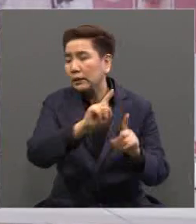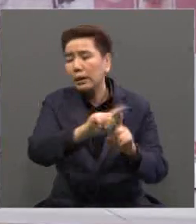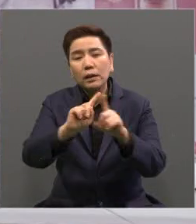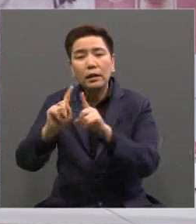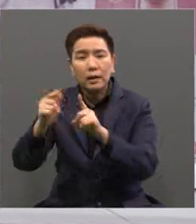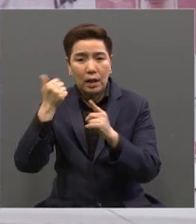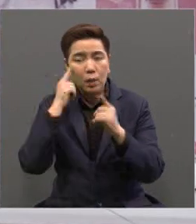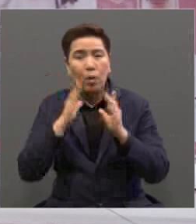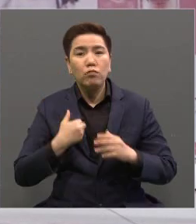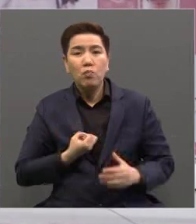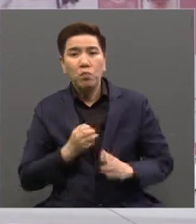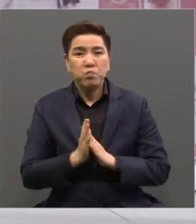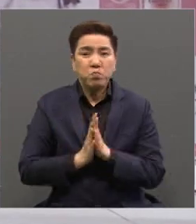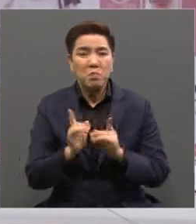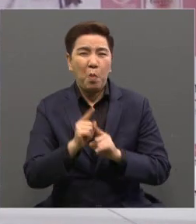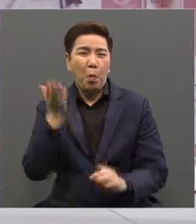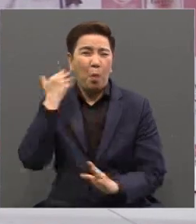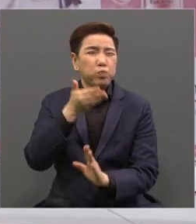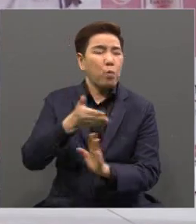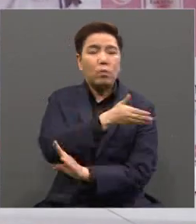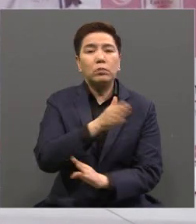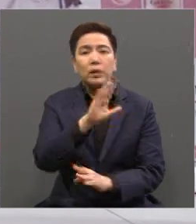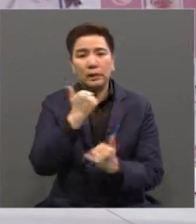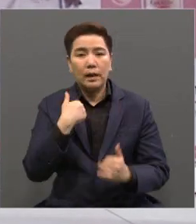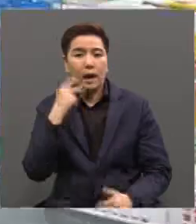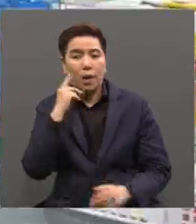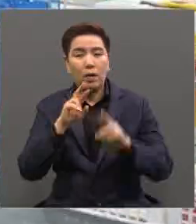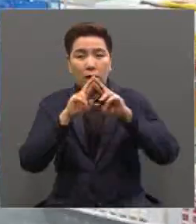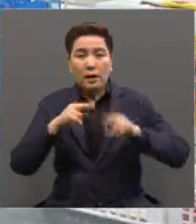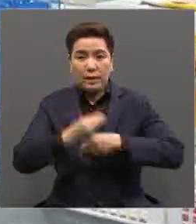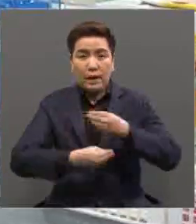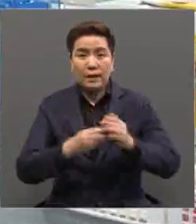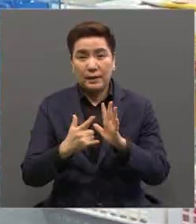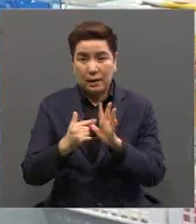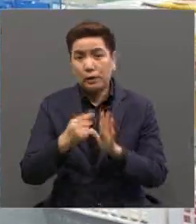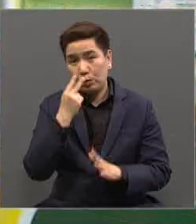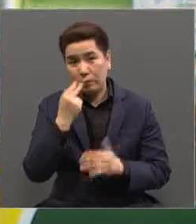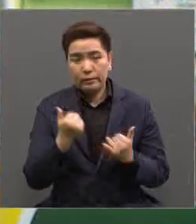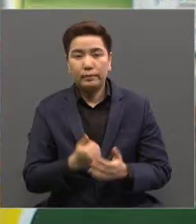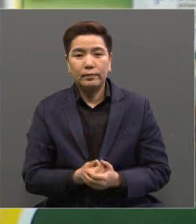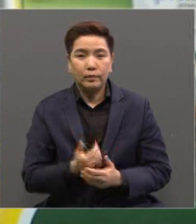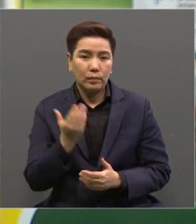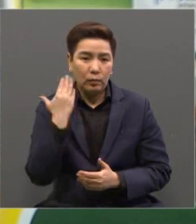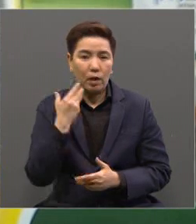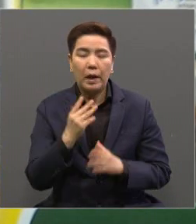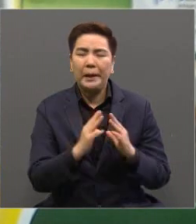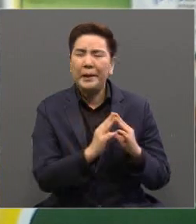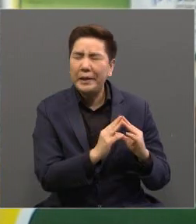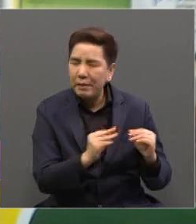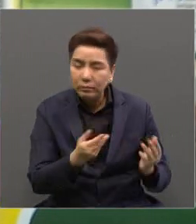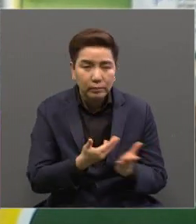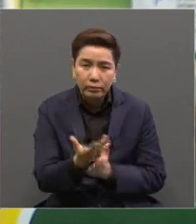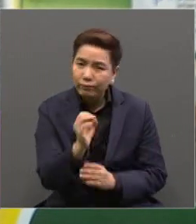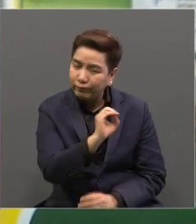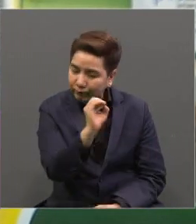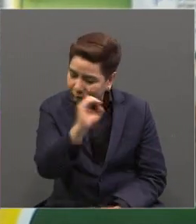ประชาชนเองก็ไม่ได้ตื่นตัวเหมือนกับช่วงที่ผ่านมาแล้วลองฟังเสียงร้านขายยาดูกันก่อนหน้านี้คือเงียบมาก